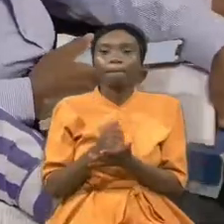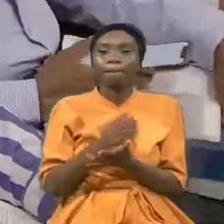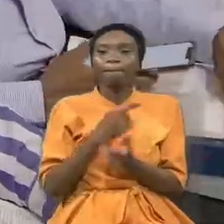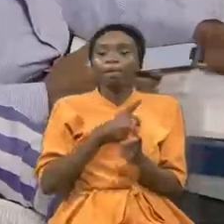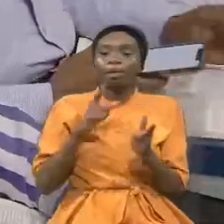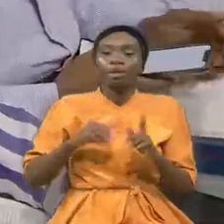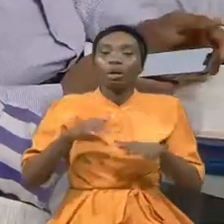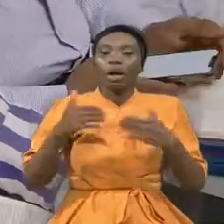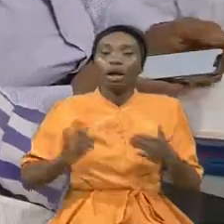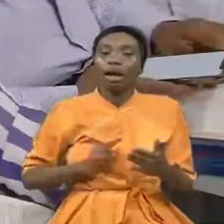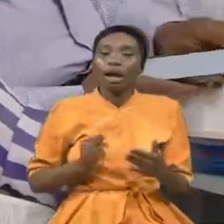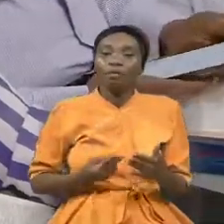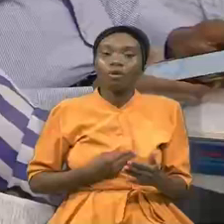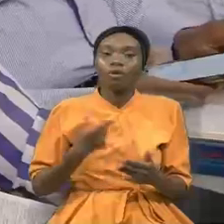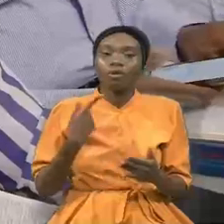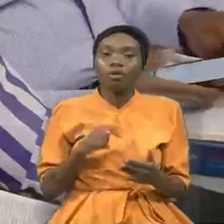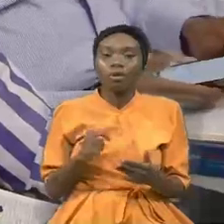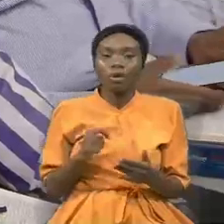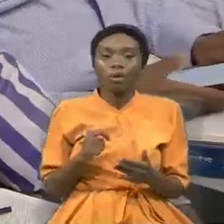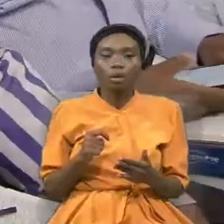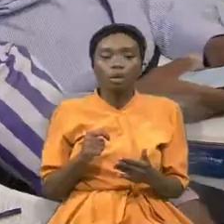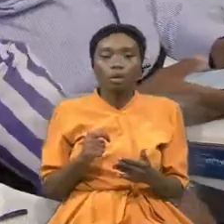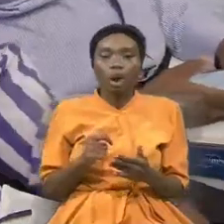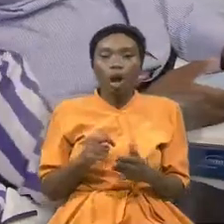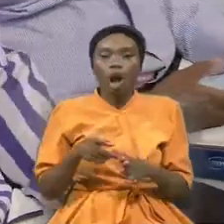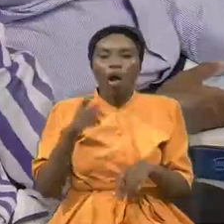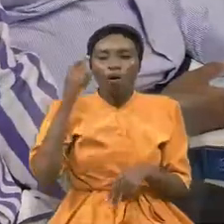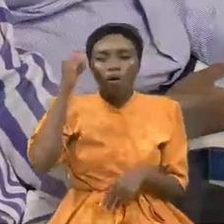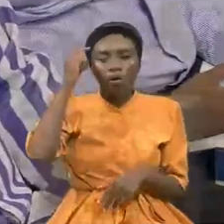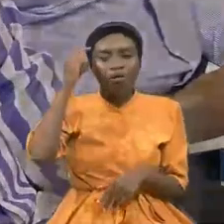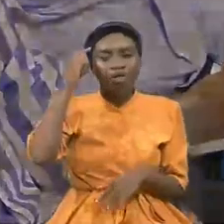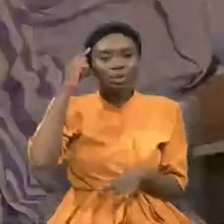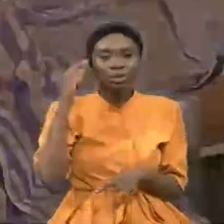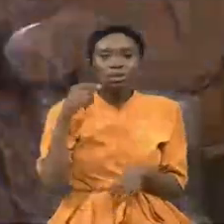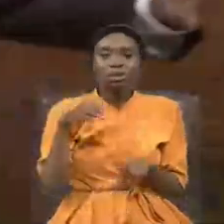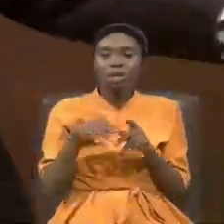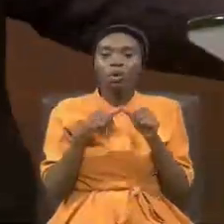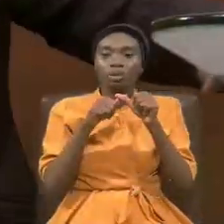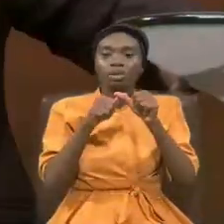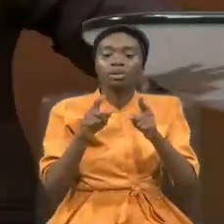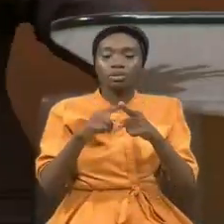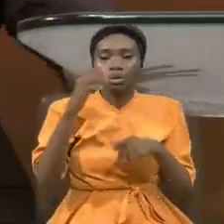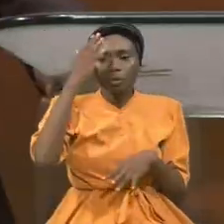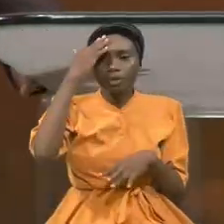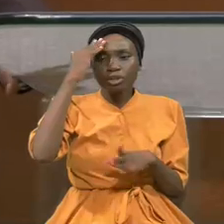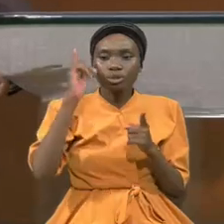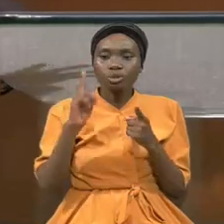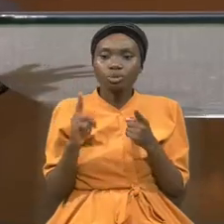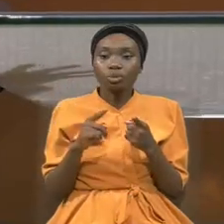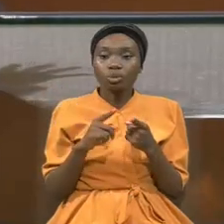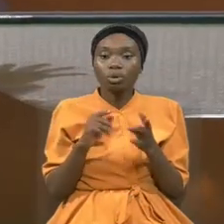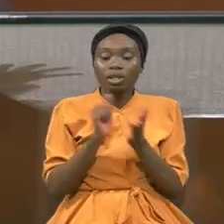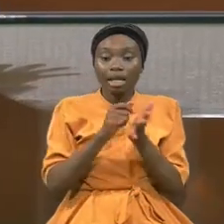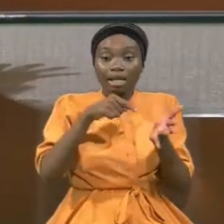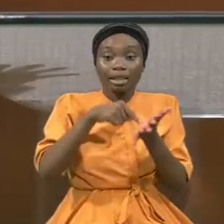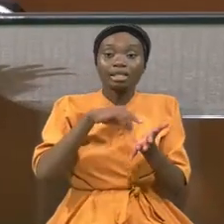Puisse le Seigneur nous accorder la fermeté, la conviction, la constance pour savoir que voici